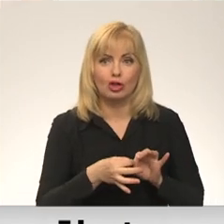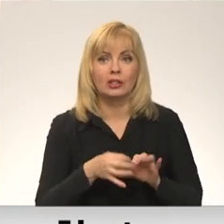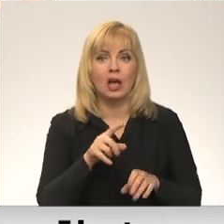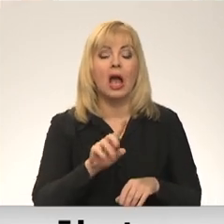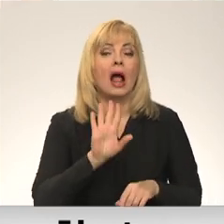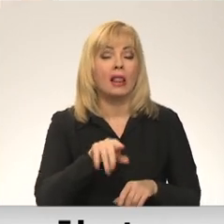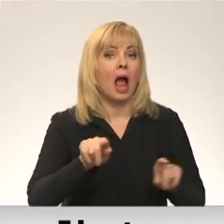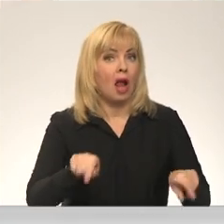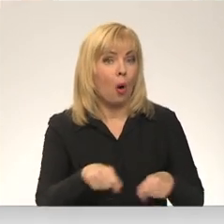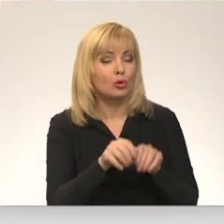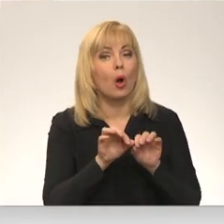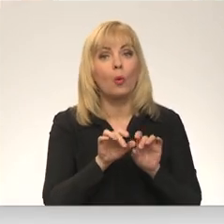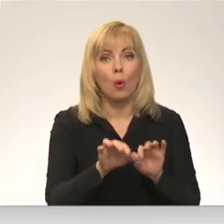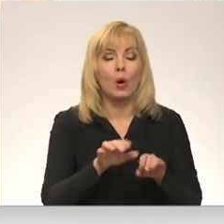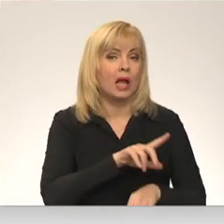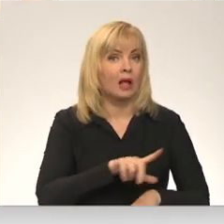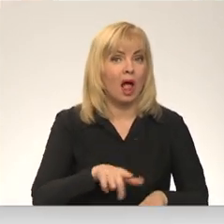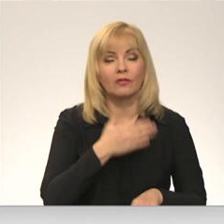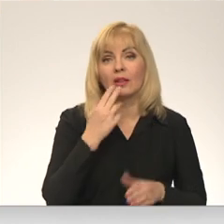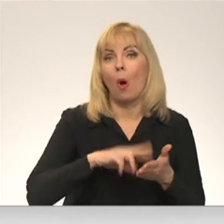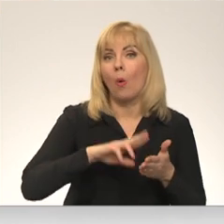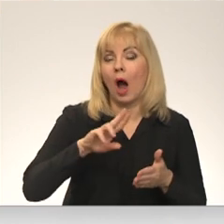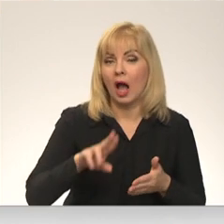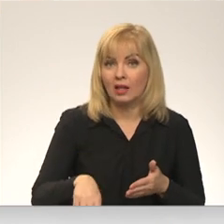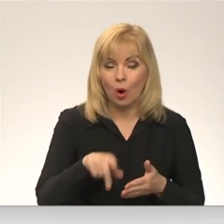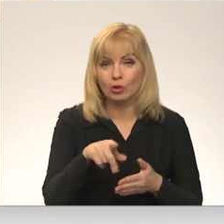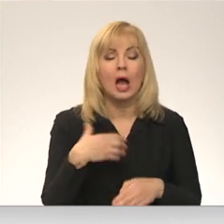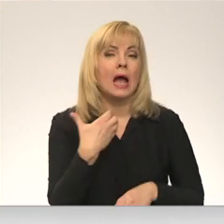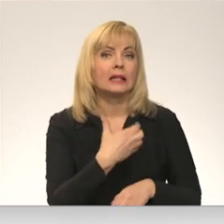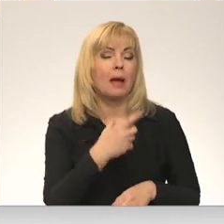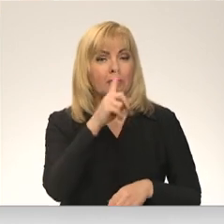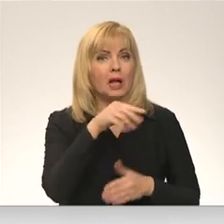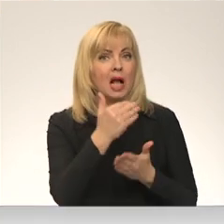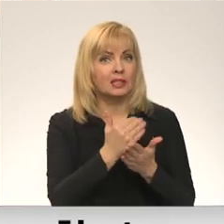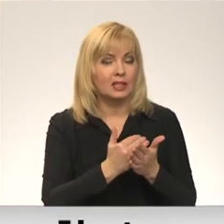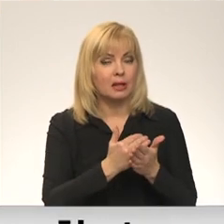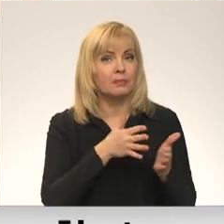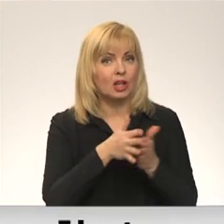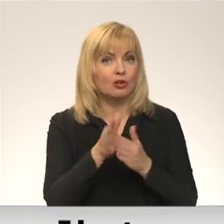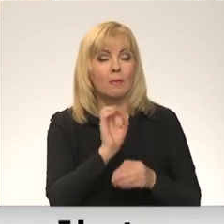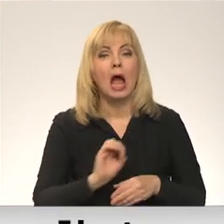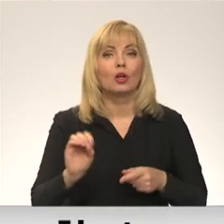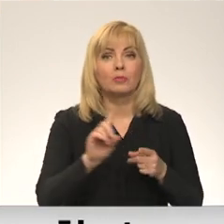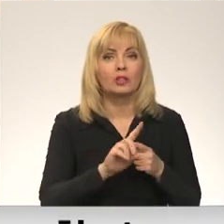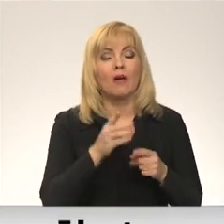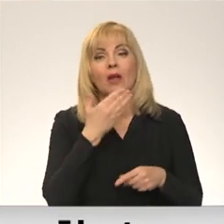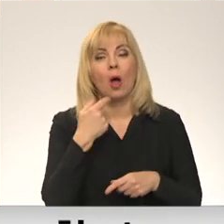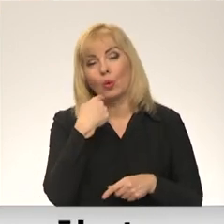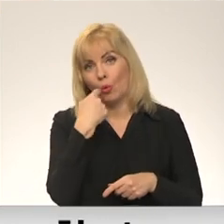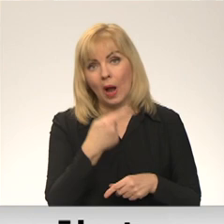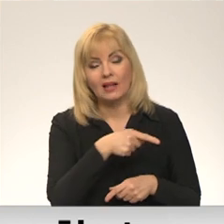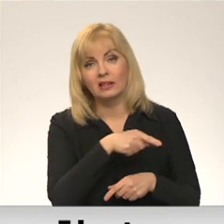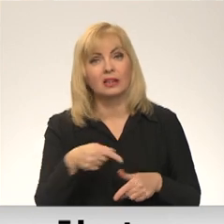Pirmkārt, lai audzētu kukaiņus, tas Latvijā nav atļauts, tur ir šī gadījumā nepieciešama šīs prasības iziet, un Eiropas Savienībā vēl nav definēta šīs lietas galam,